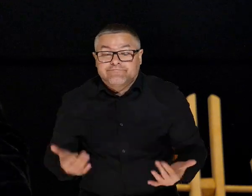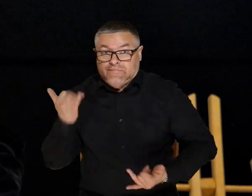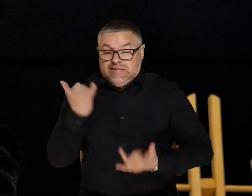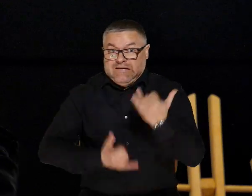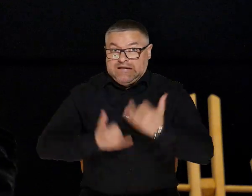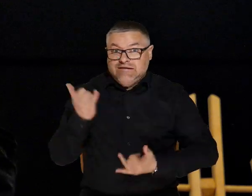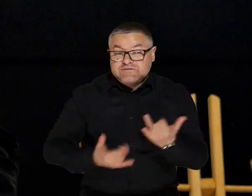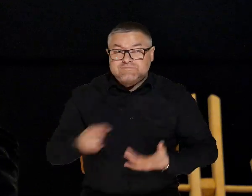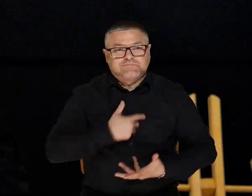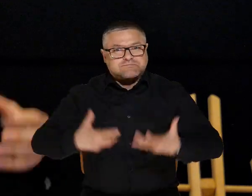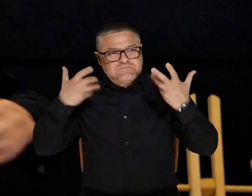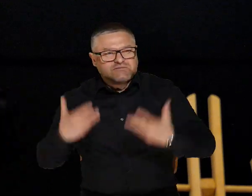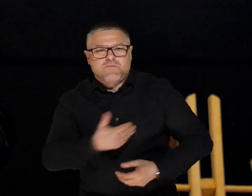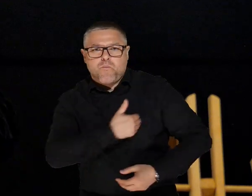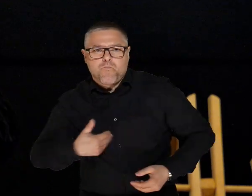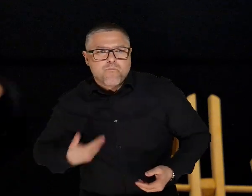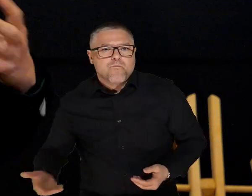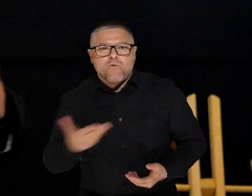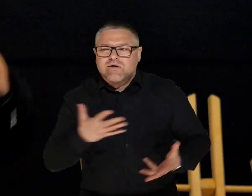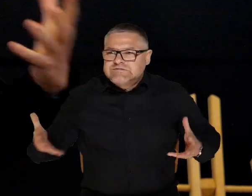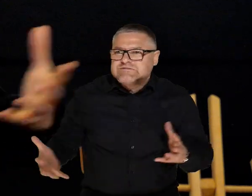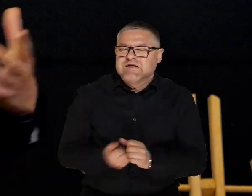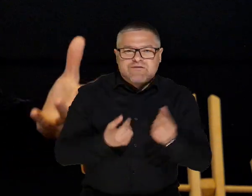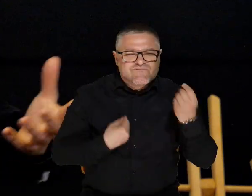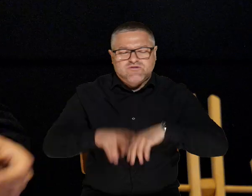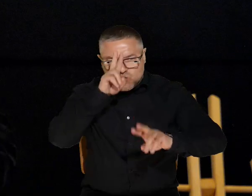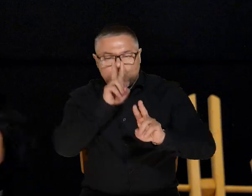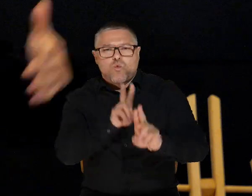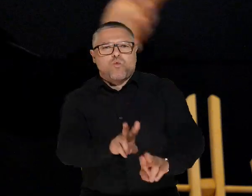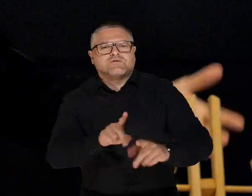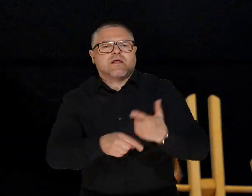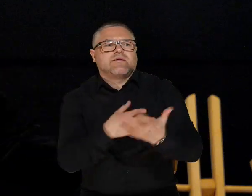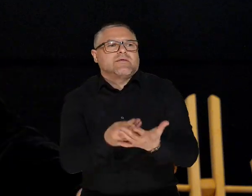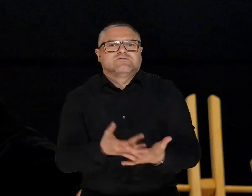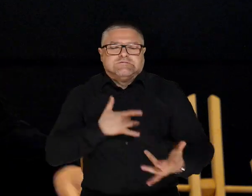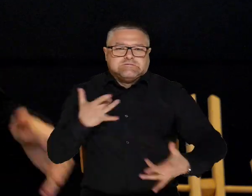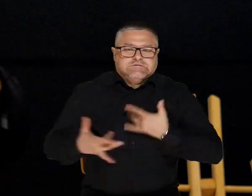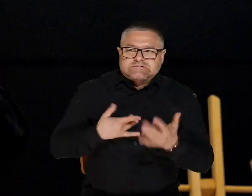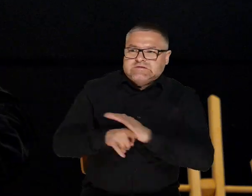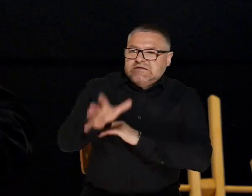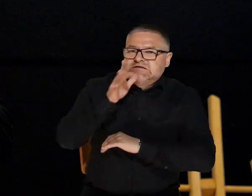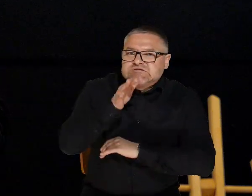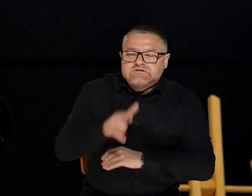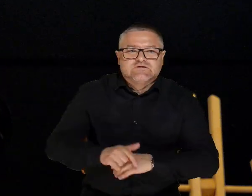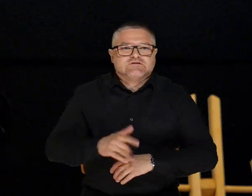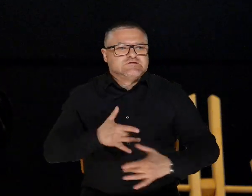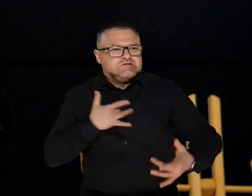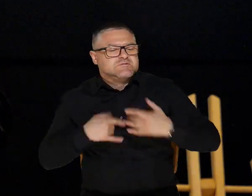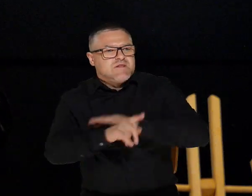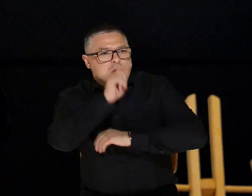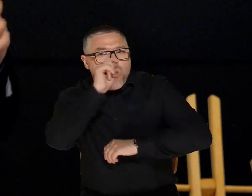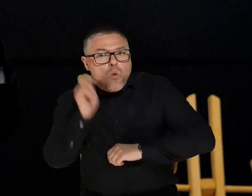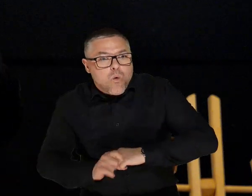jeżeli chcemy, żeby Polacy znaleźli sobie więcej uznania dla na przykład cierpień Żydów czy cierpienia Ukraińców,